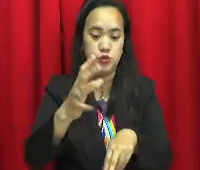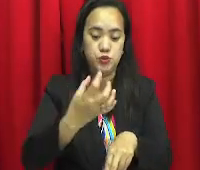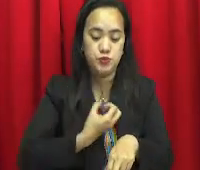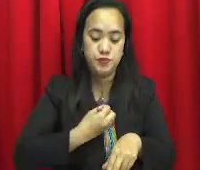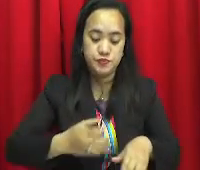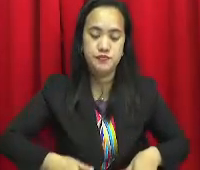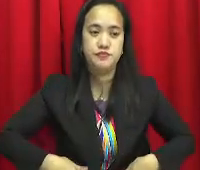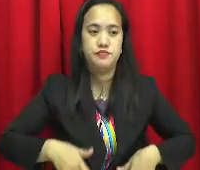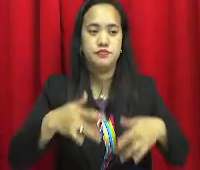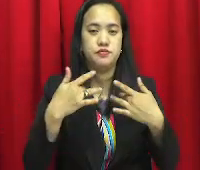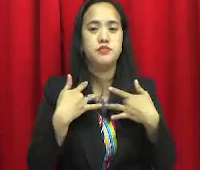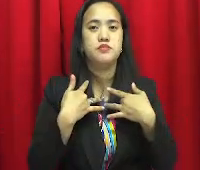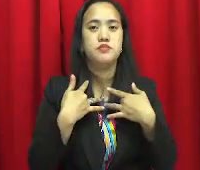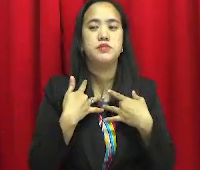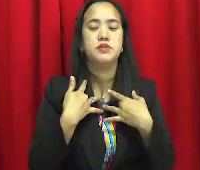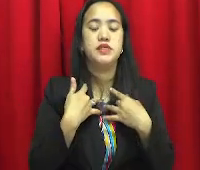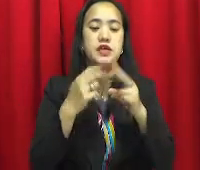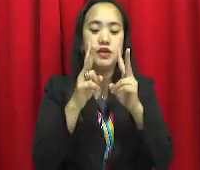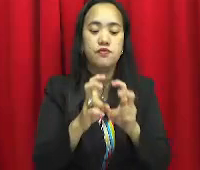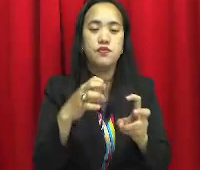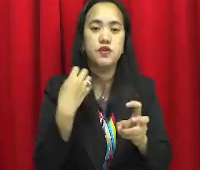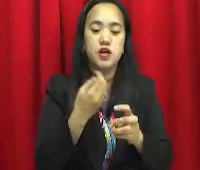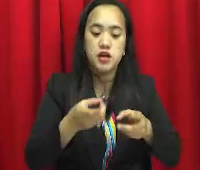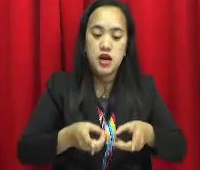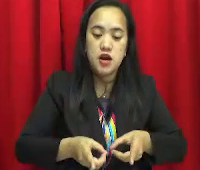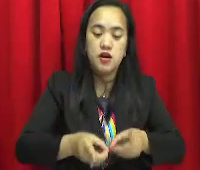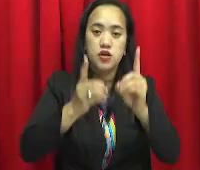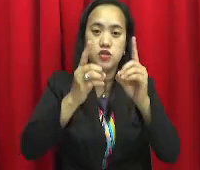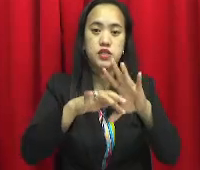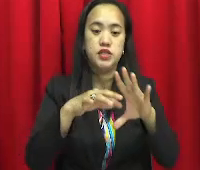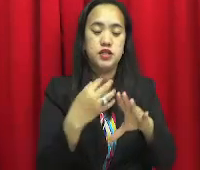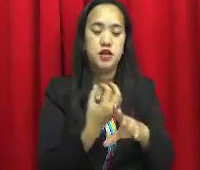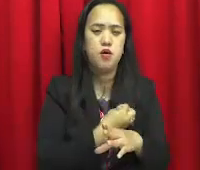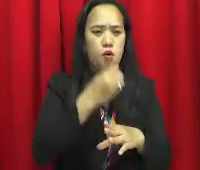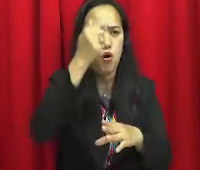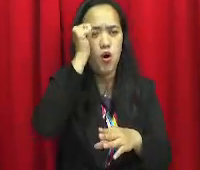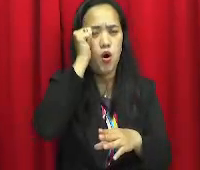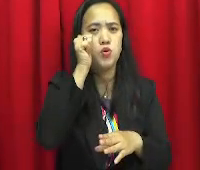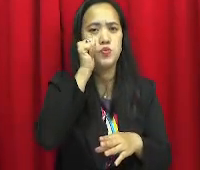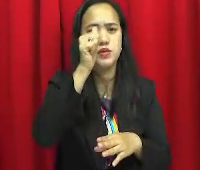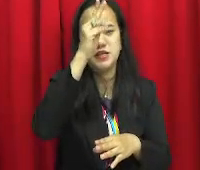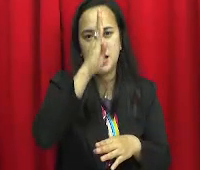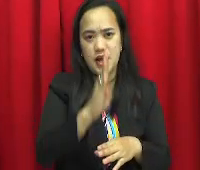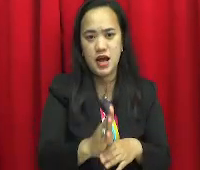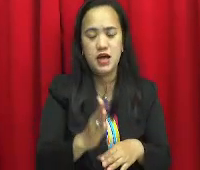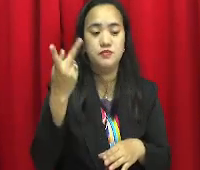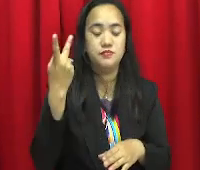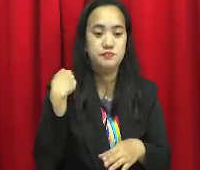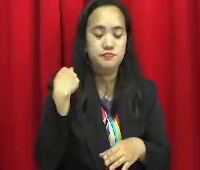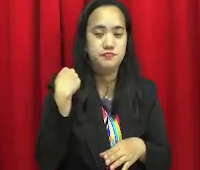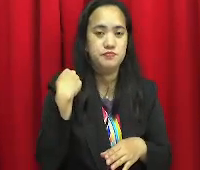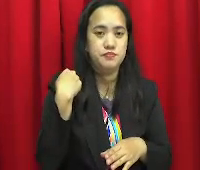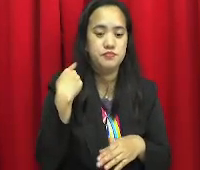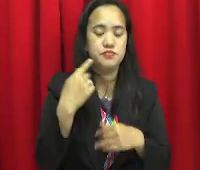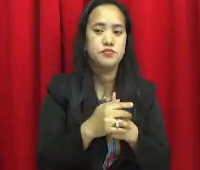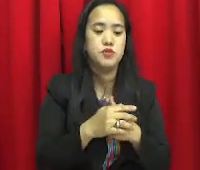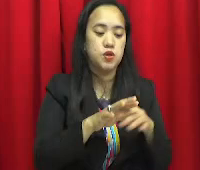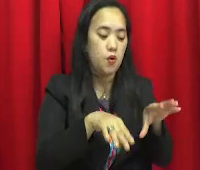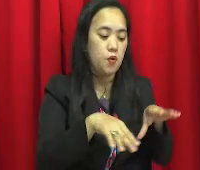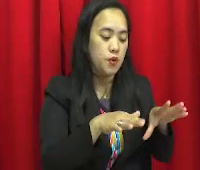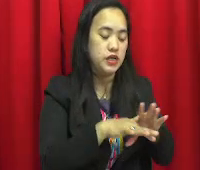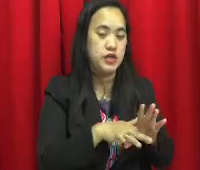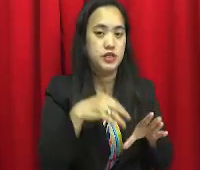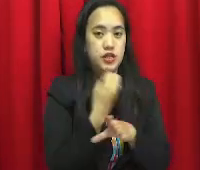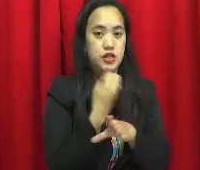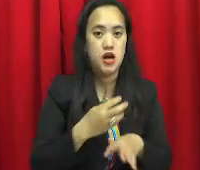yung mga direksyon sa buhay natin. Laging dinideal yan ng Diyos. Araw-araw nakikialam. Hindi sapagkat tahimik ang